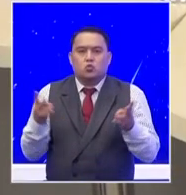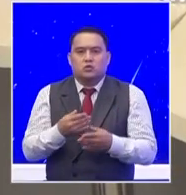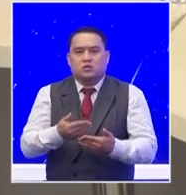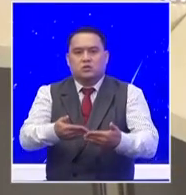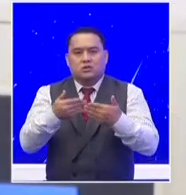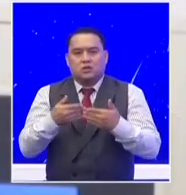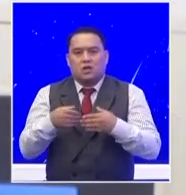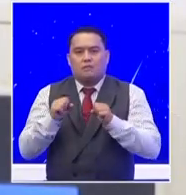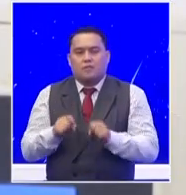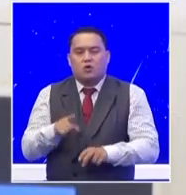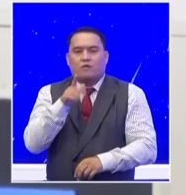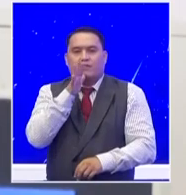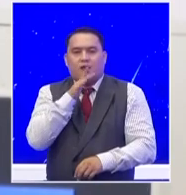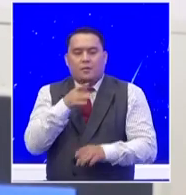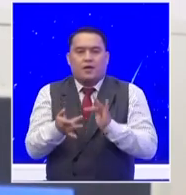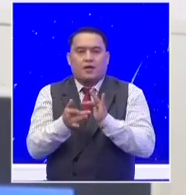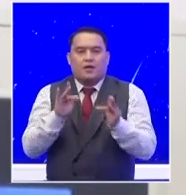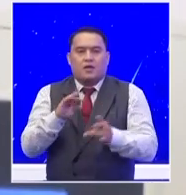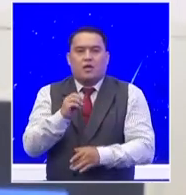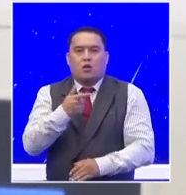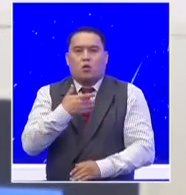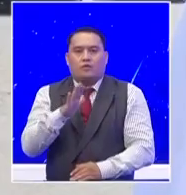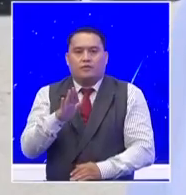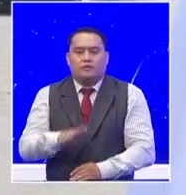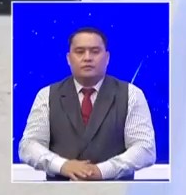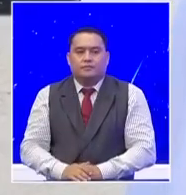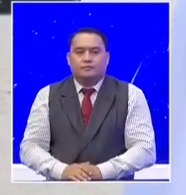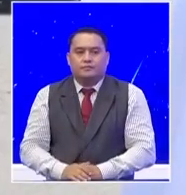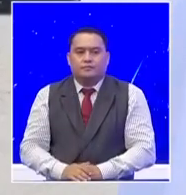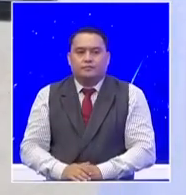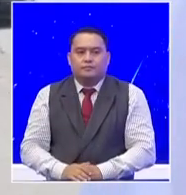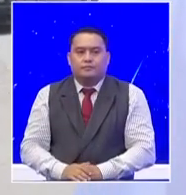заранее забронировать время на сайте электронного правительства.